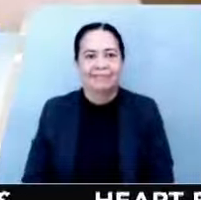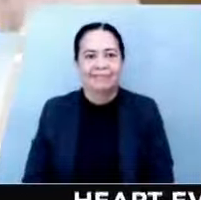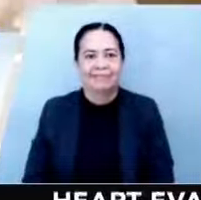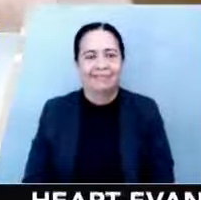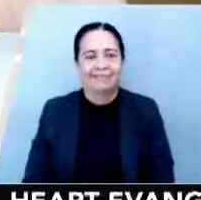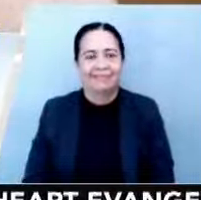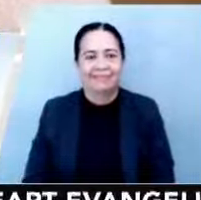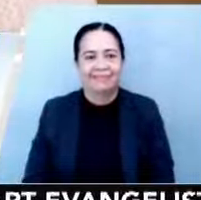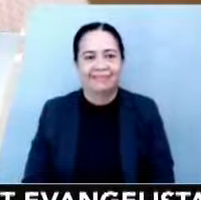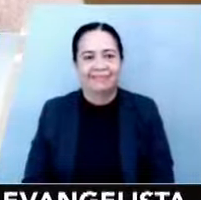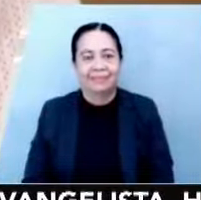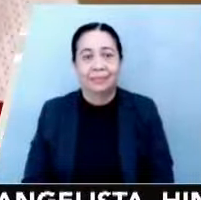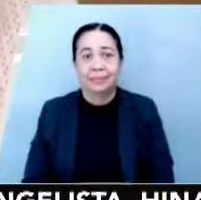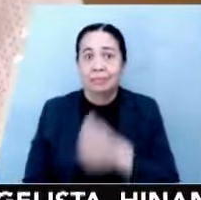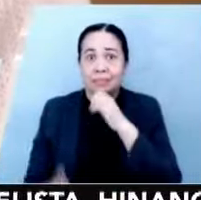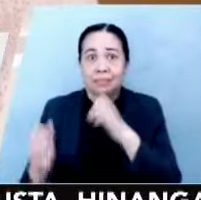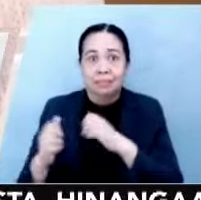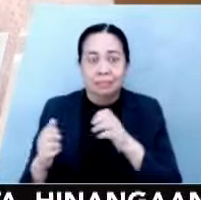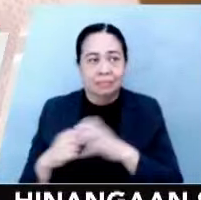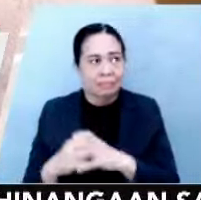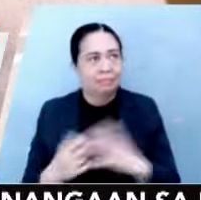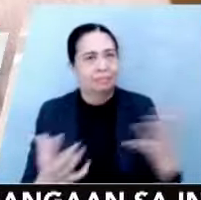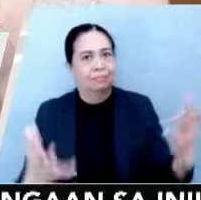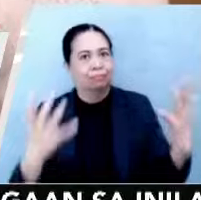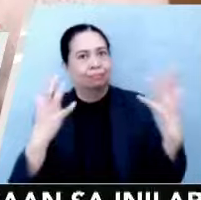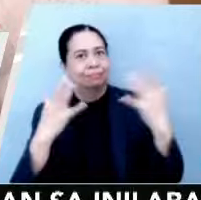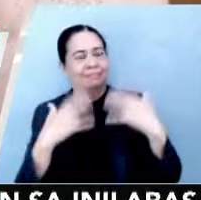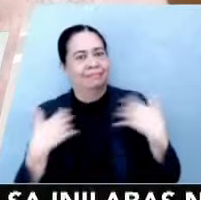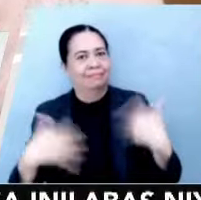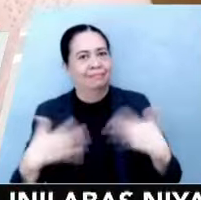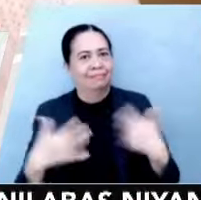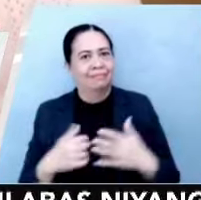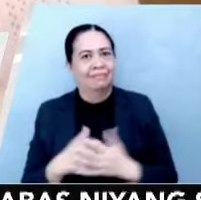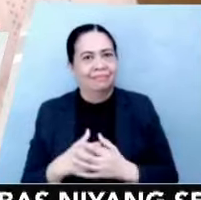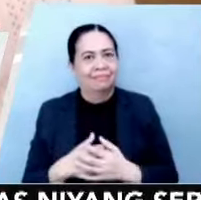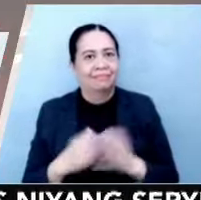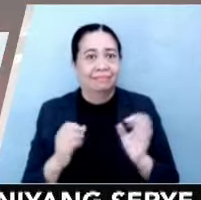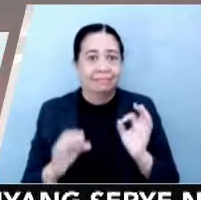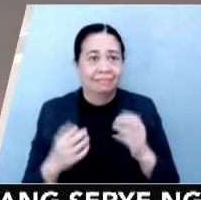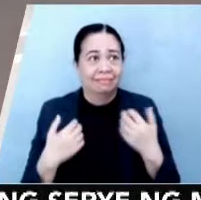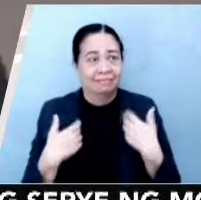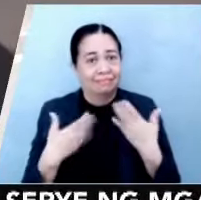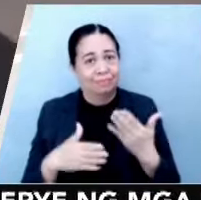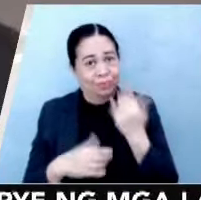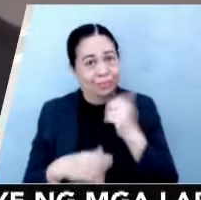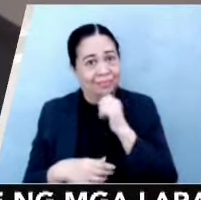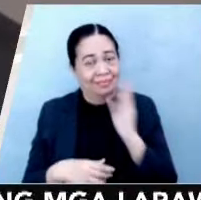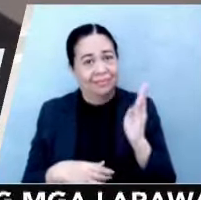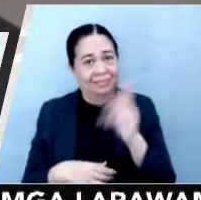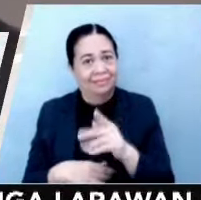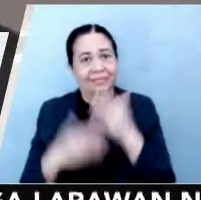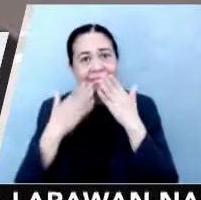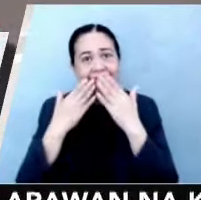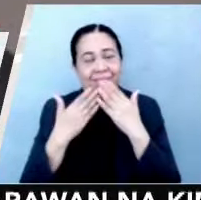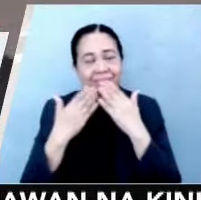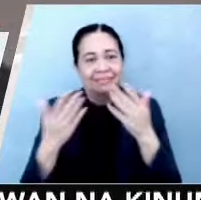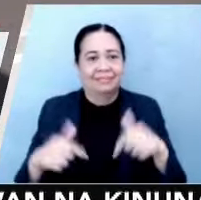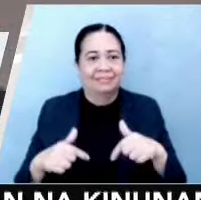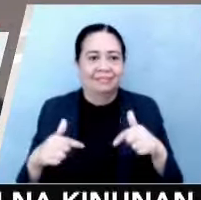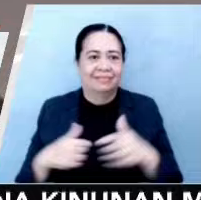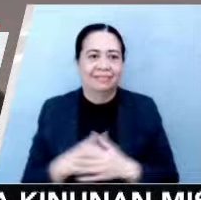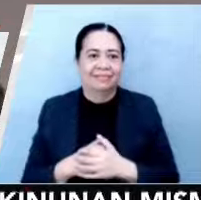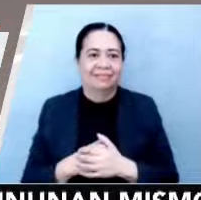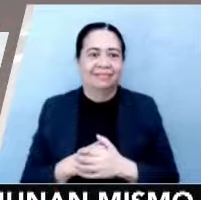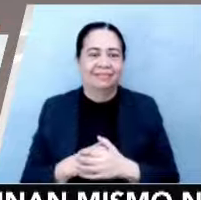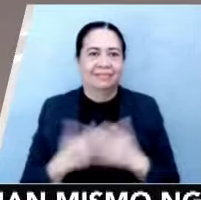Hindi ko na-expect na ganun yung maging salubong nila sa amin. Kaya may pagkakataon, syempre, why not? Balik ulit kami. Thank you sa mga kapuso natin dito dahil ang